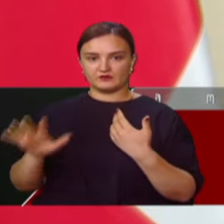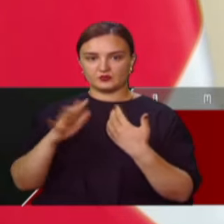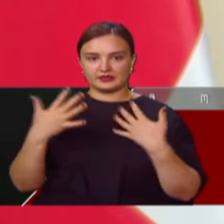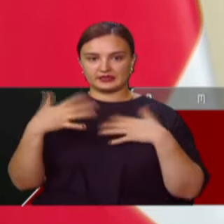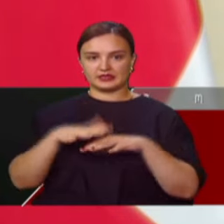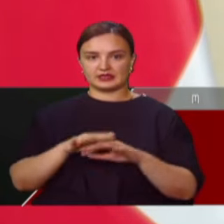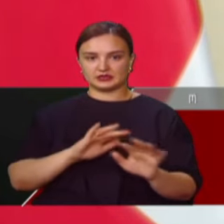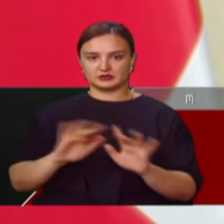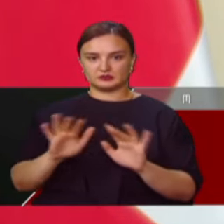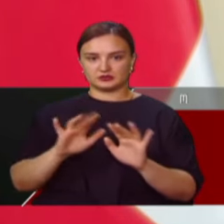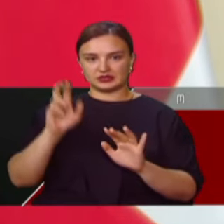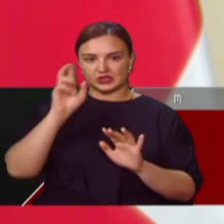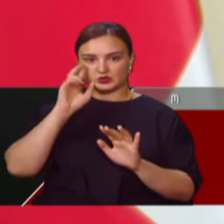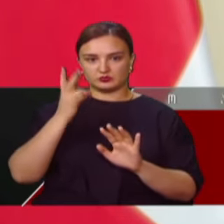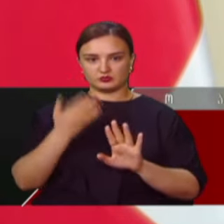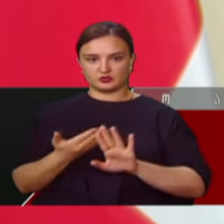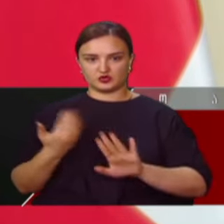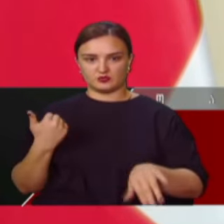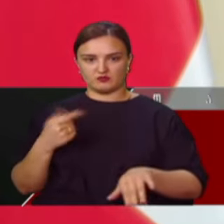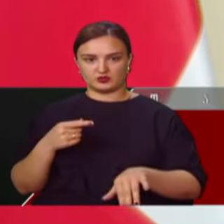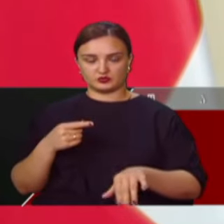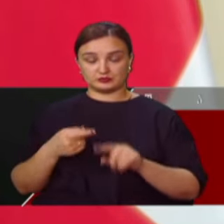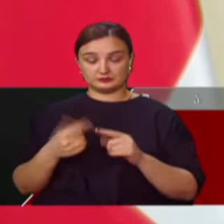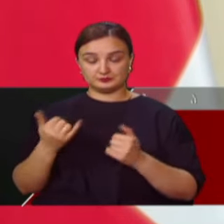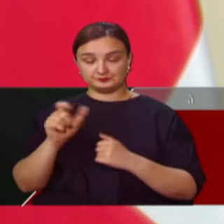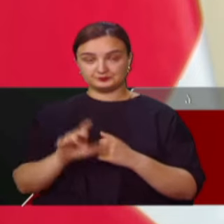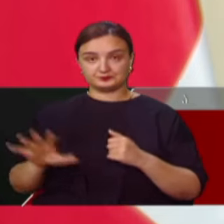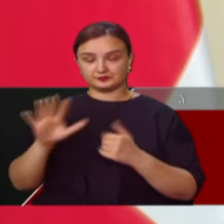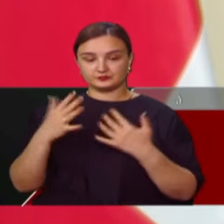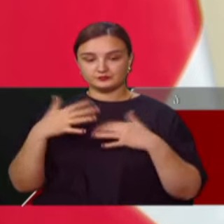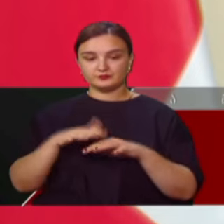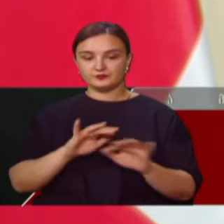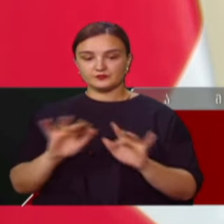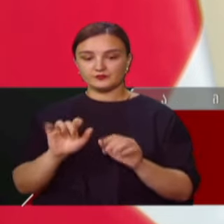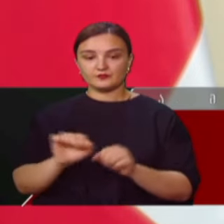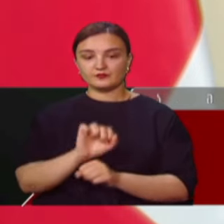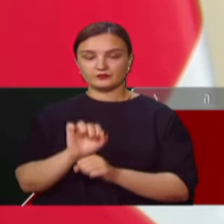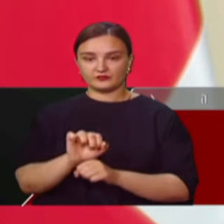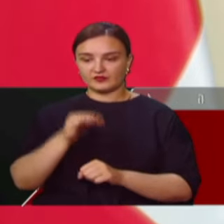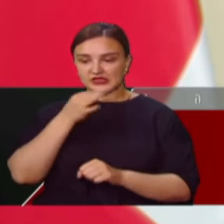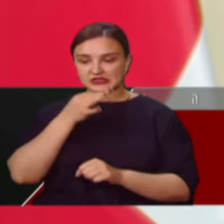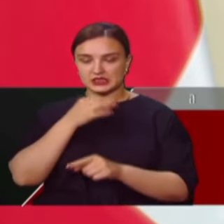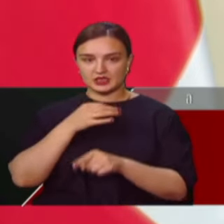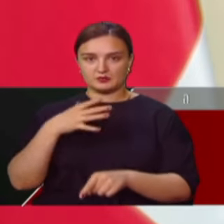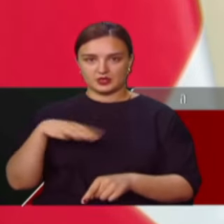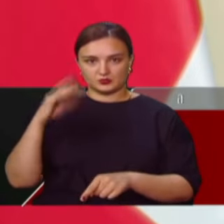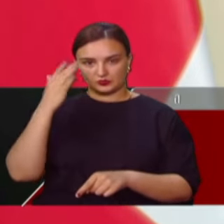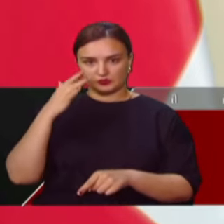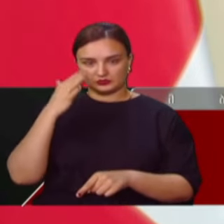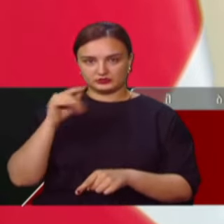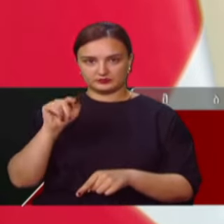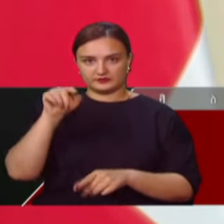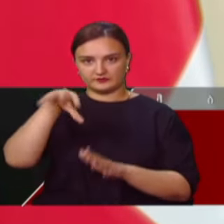პროცესი ჩამოაშორეთ ხელისუფლებას. დღეს ევროინტეგრაციის პროცესი შეწყვეტილია, მანამ შეჩერებულია, მანამდე სანამ ქართული ოცნება